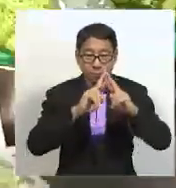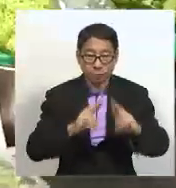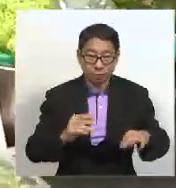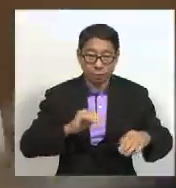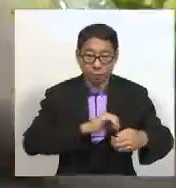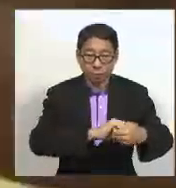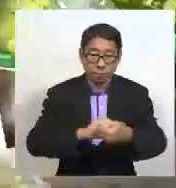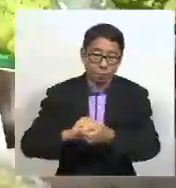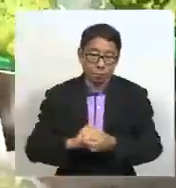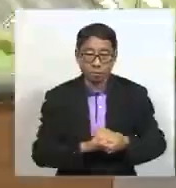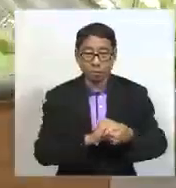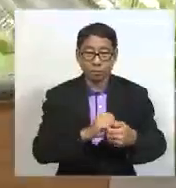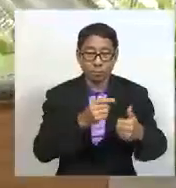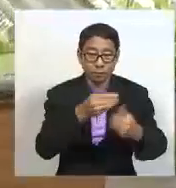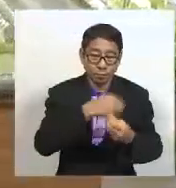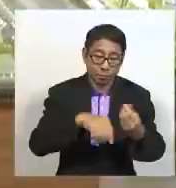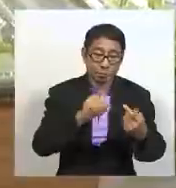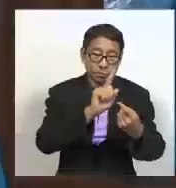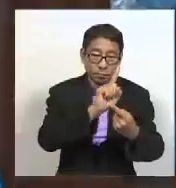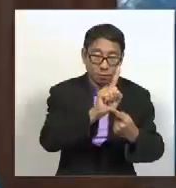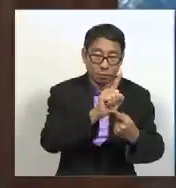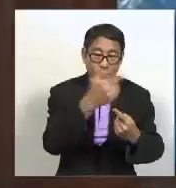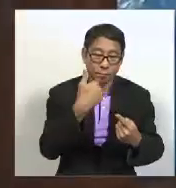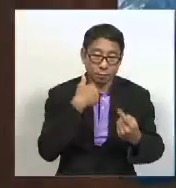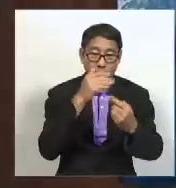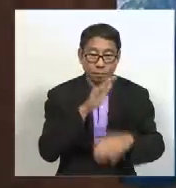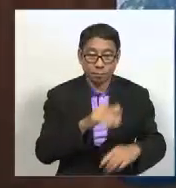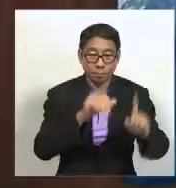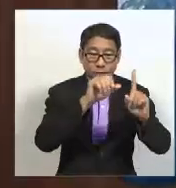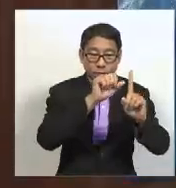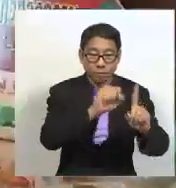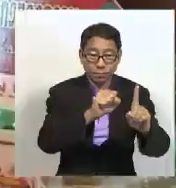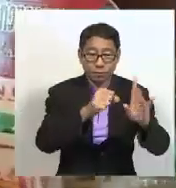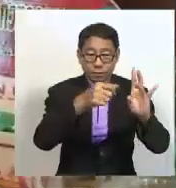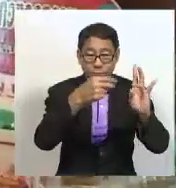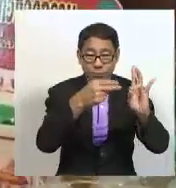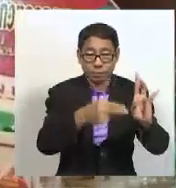มมาตรการตั้งแต่ระยะที่1หรือว่าเฟส1ซึ่งมีจำนวนกว่า